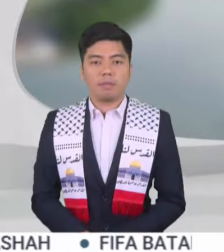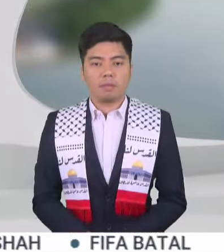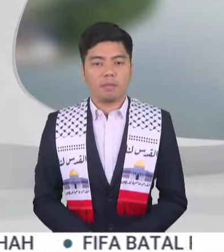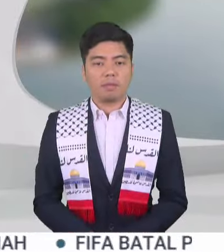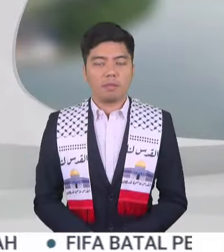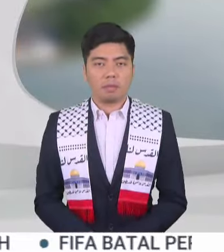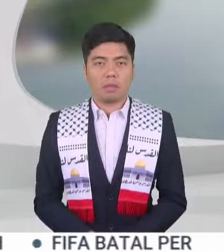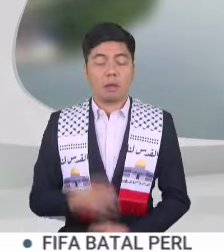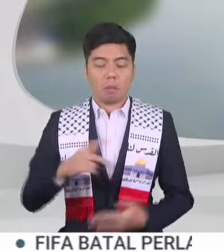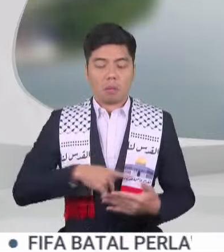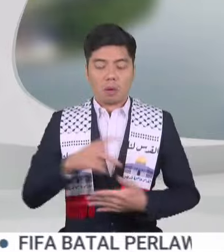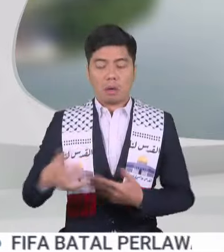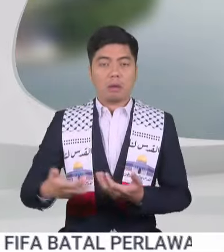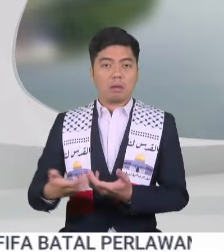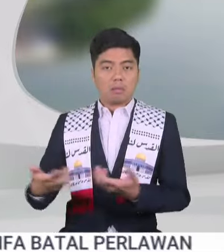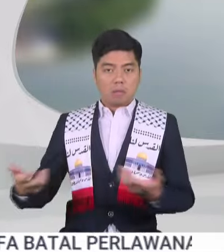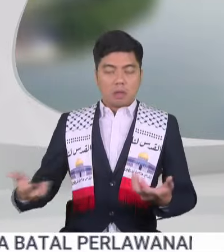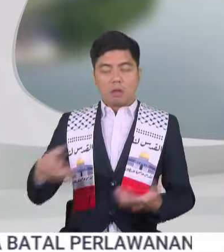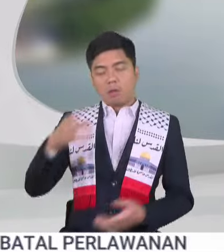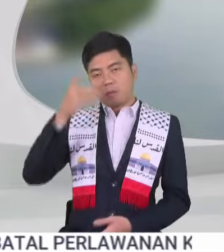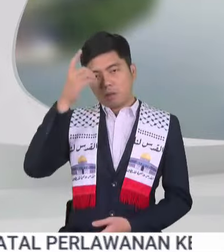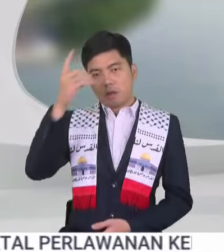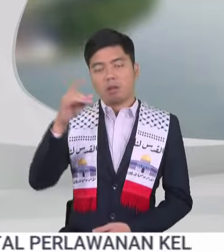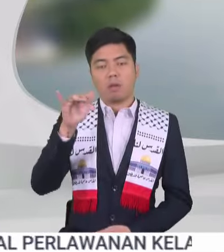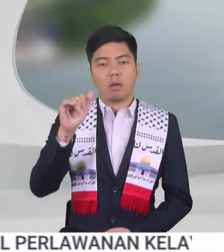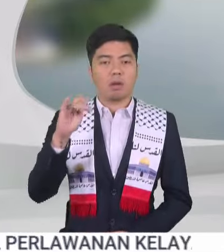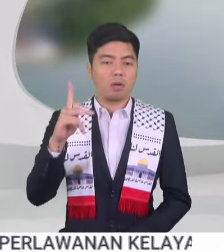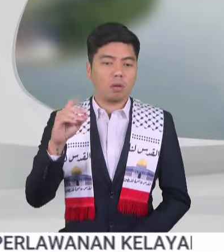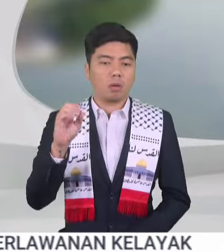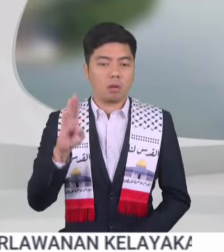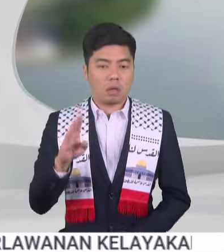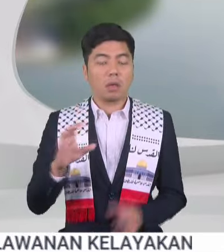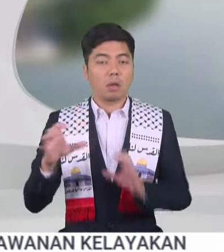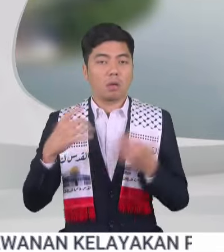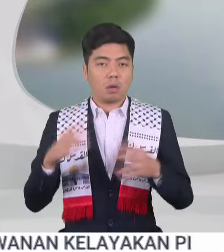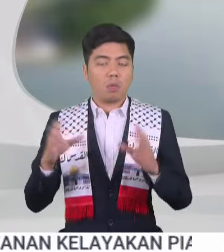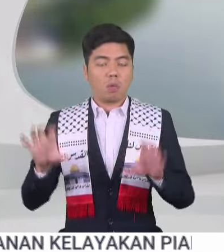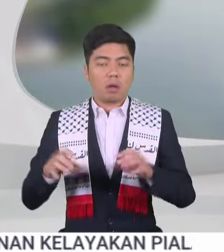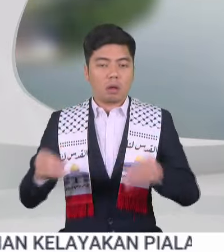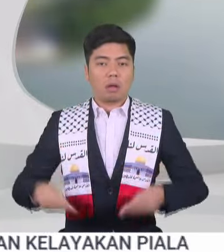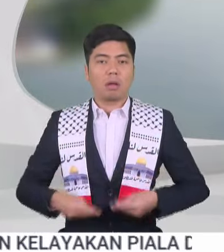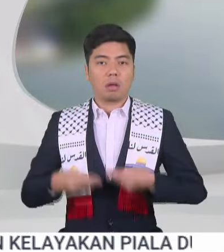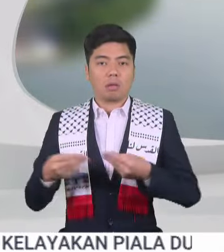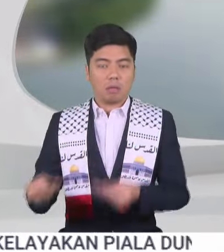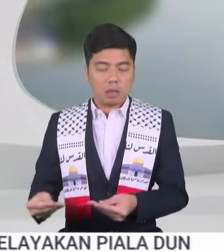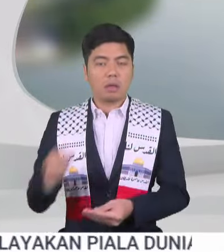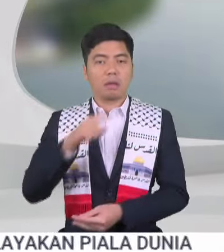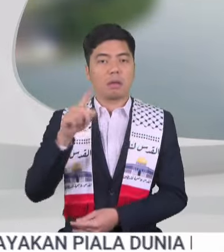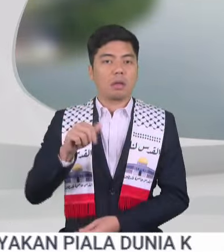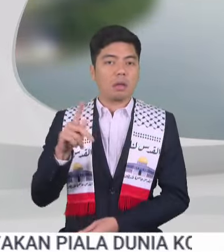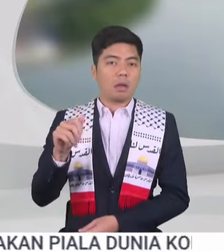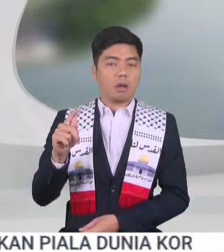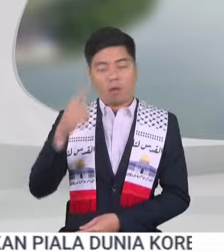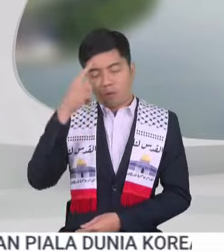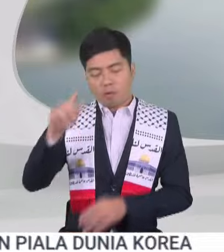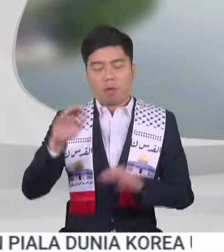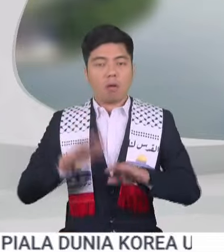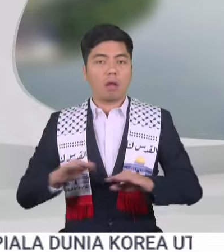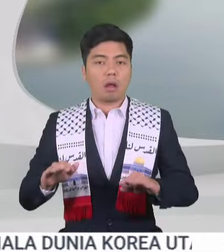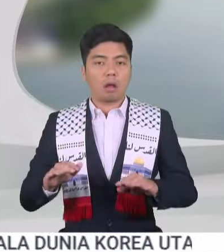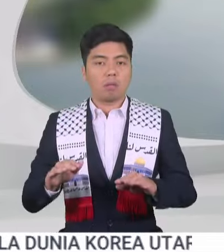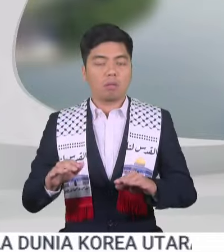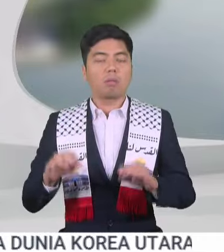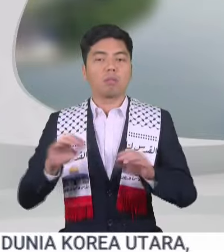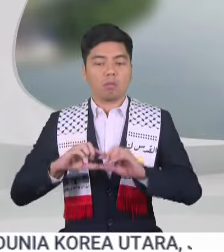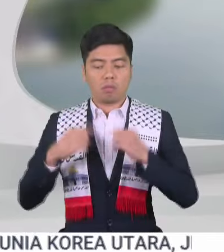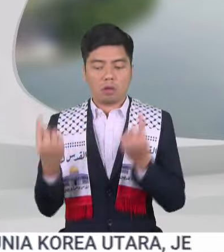Dalam program berasingan, Muhammad Yaakob memaklumkan SESB telah melaksana program penyerahan sumbangan wakalah zakat kepada golongan asnaf sebagai